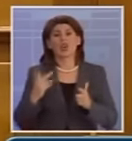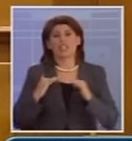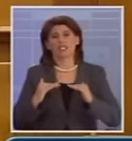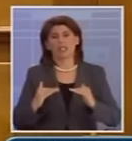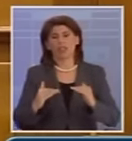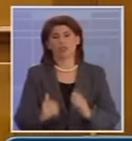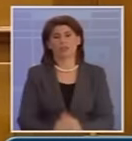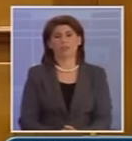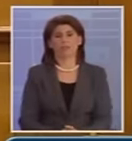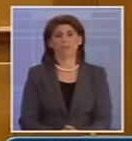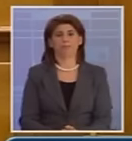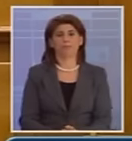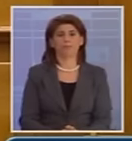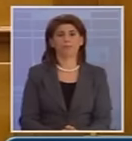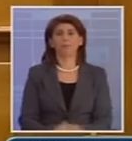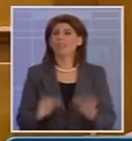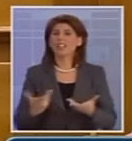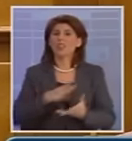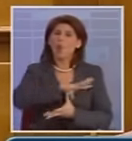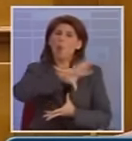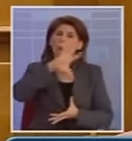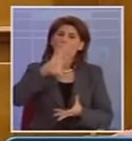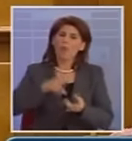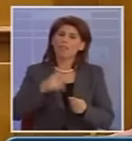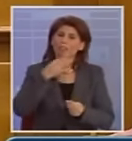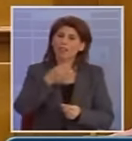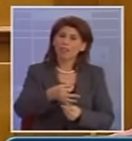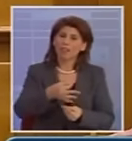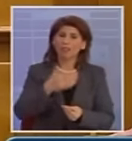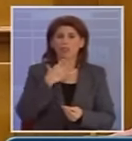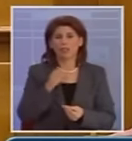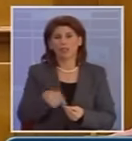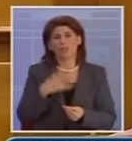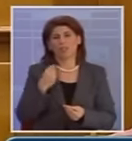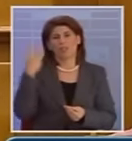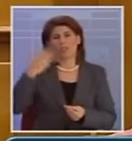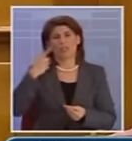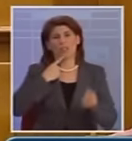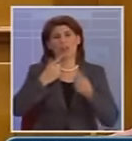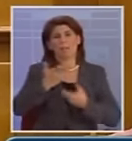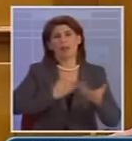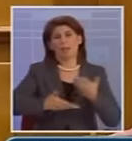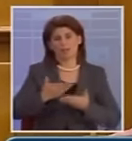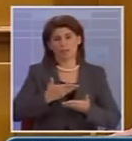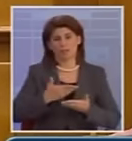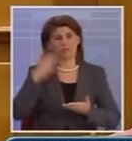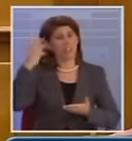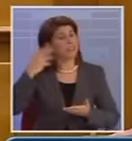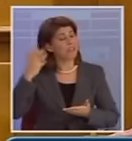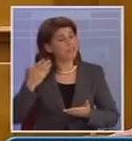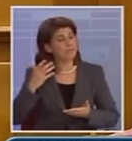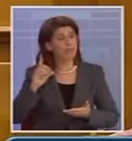σταθερότητα. Γιατί σας τα λέω όλα αυτά? Γιατί λέτε και διάφορες θεωρίες περί διαπραγμάτευσης. Θεωρίες που